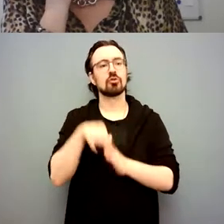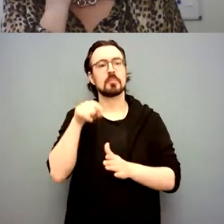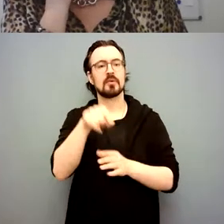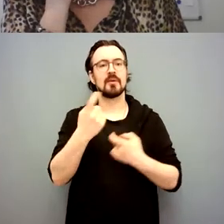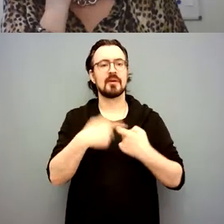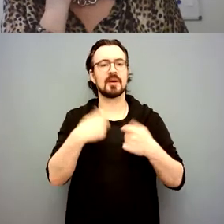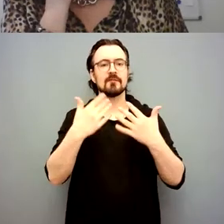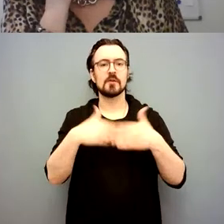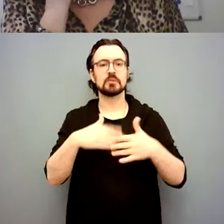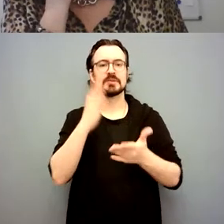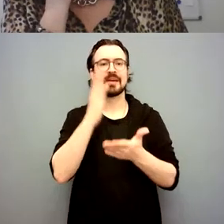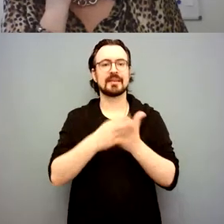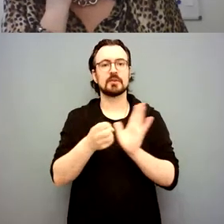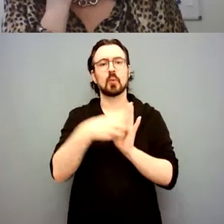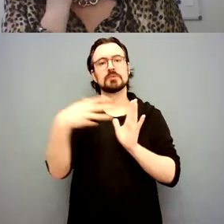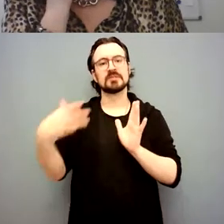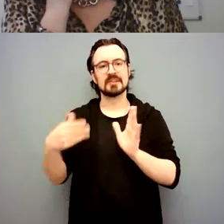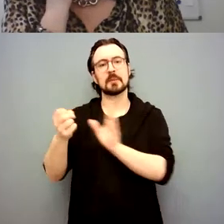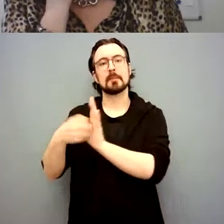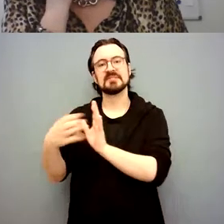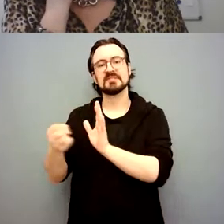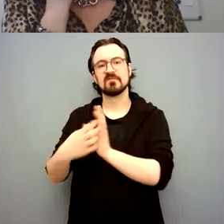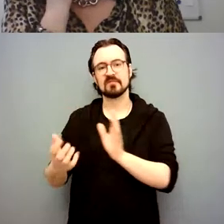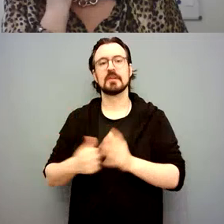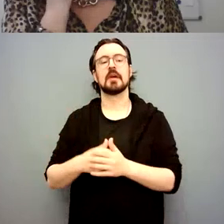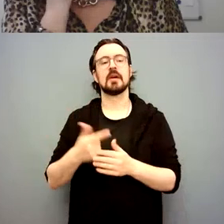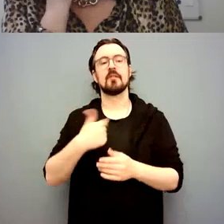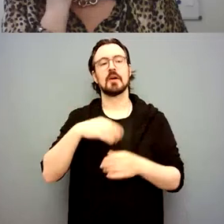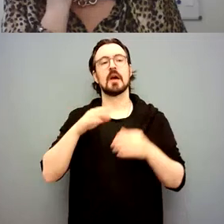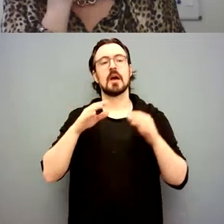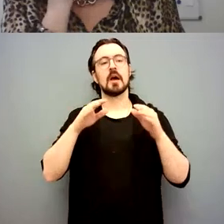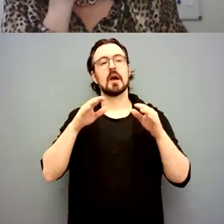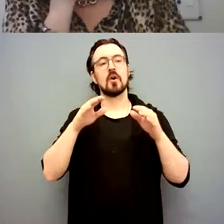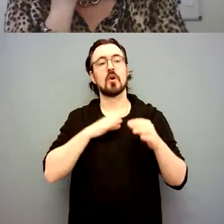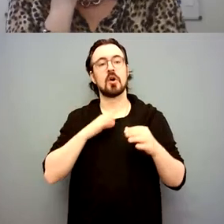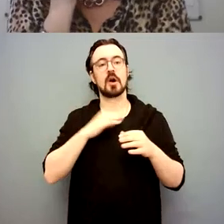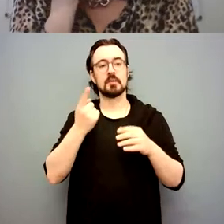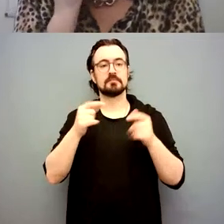med funktionsrättskonsekvensbeskrivning, så har vi ju då en